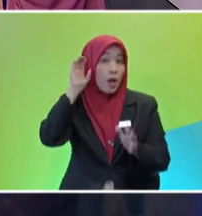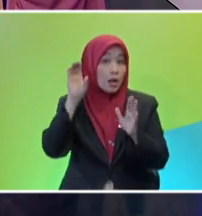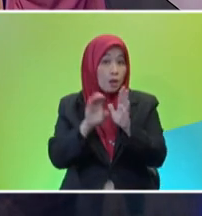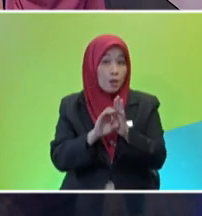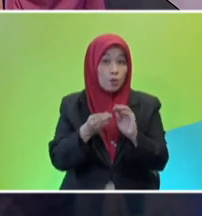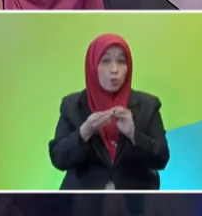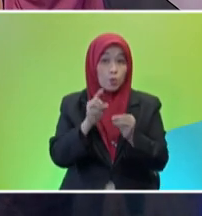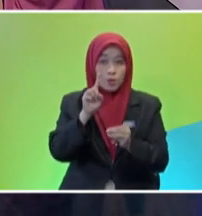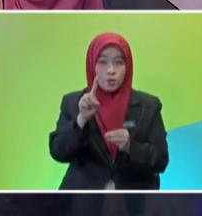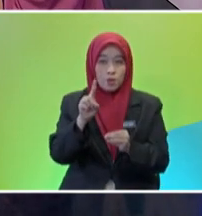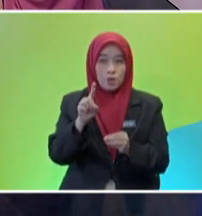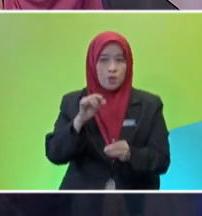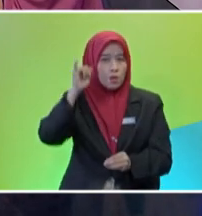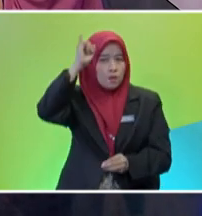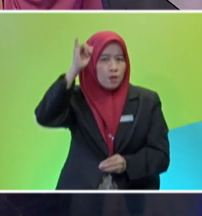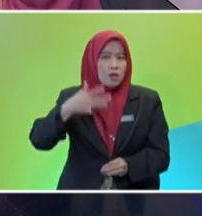rasa